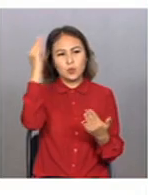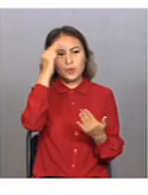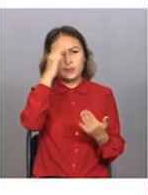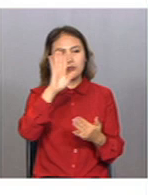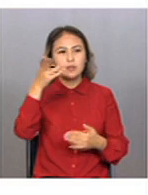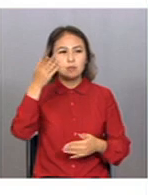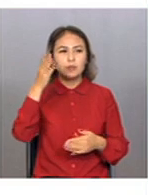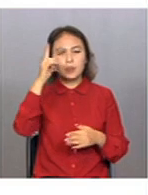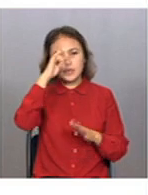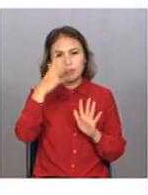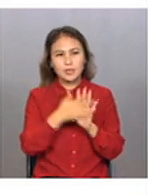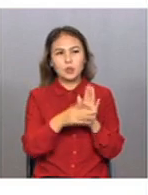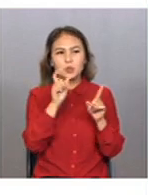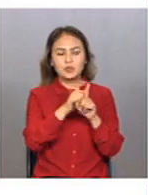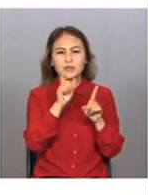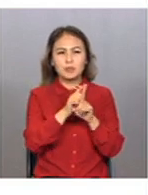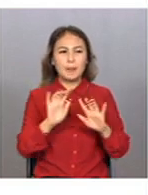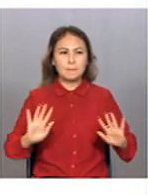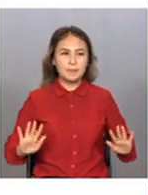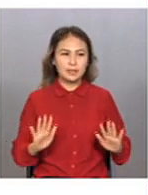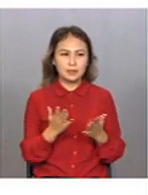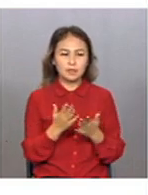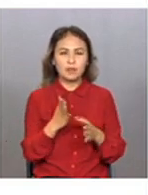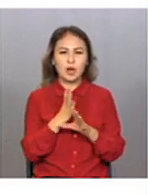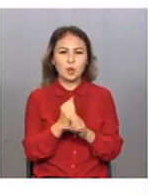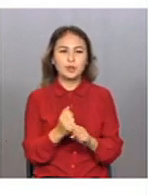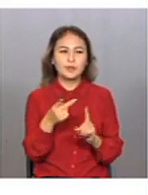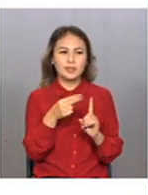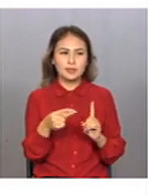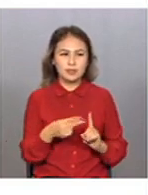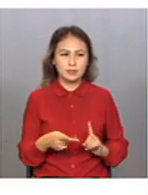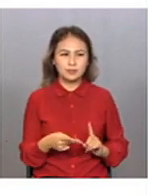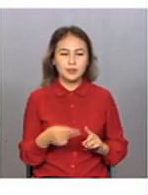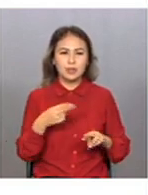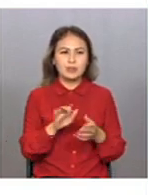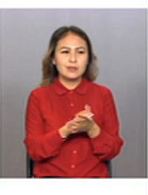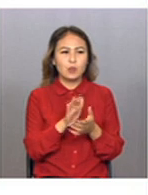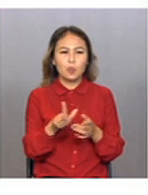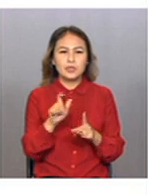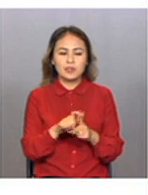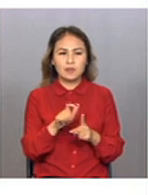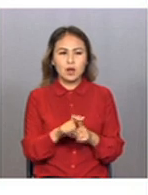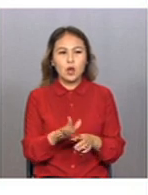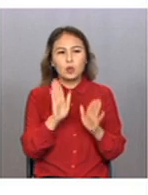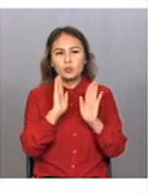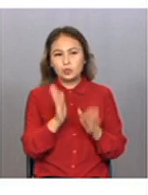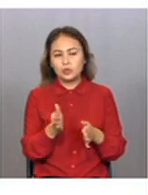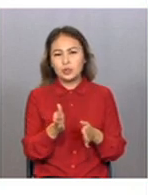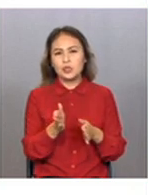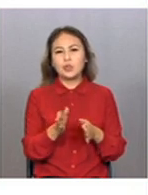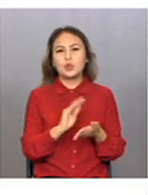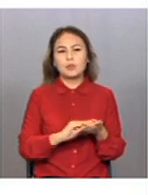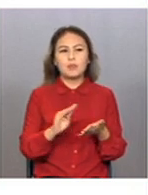Вы научитесь понимать ключевые моменты в коротком тексте, содержащем незнакомые слова.